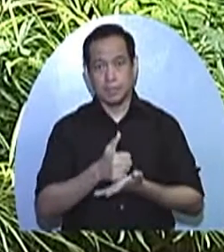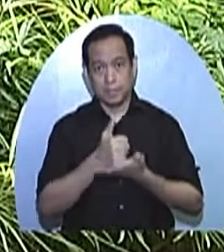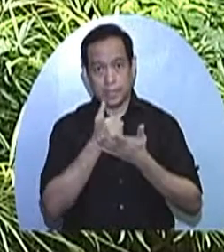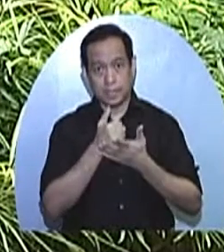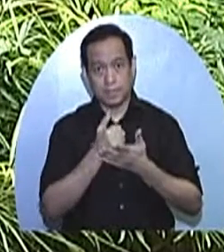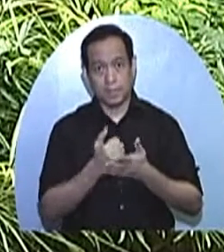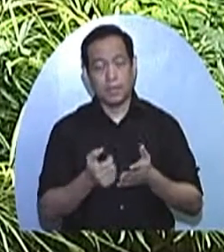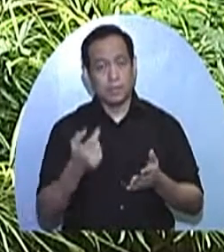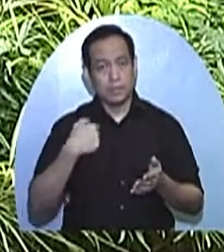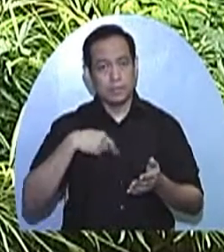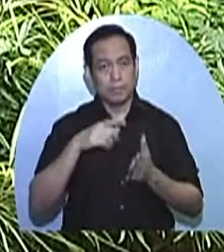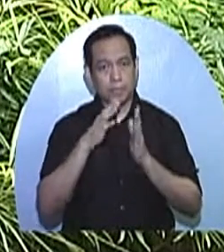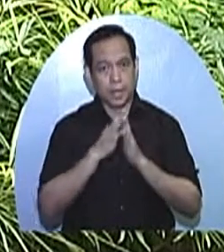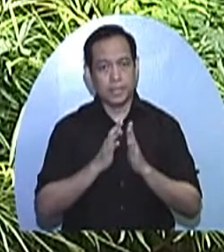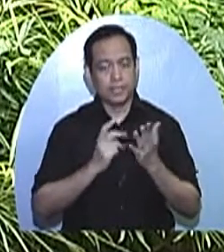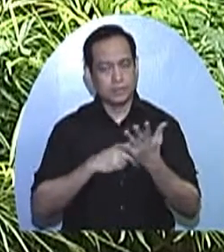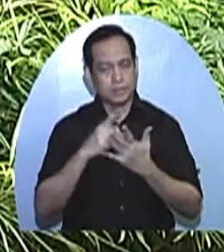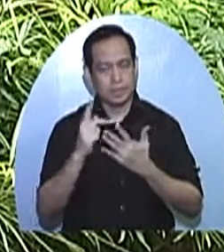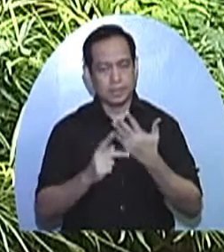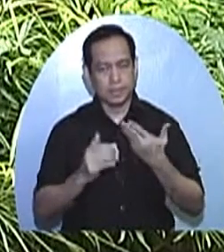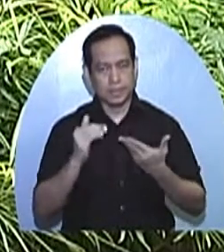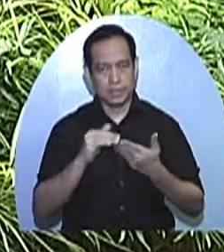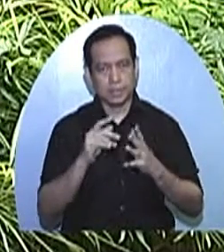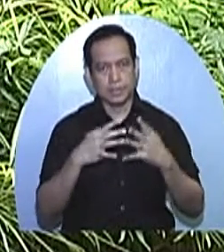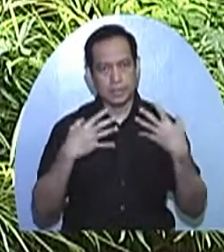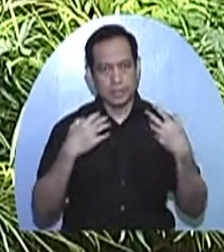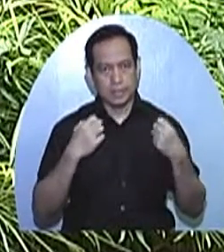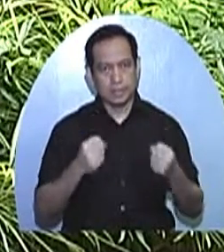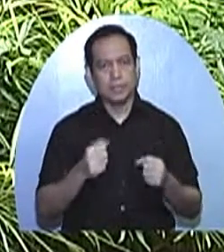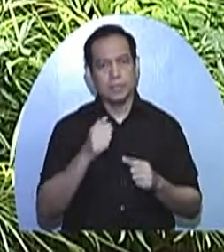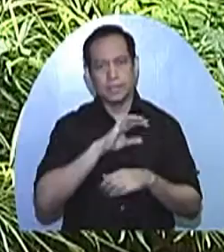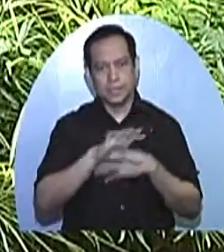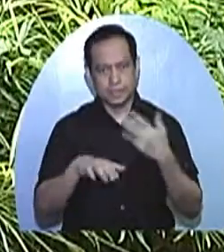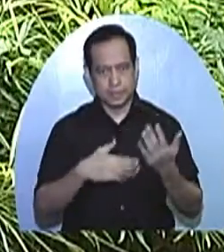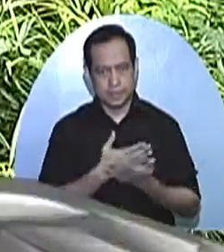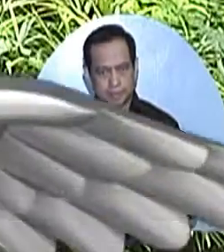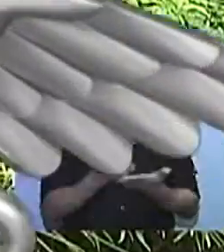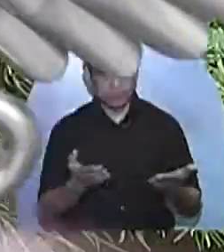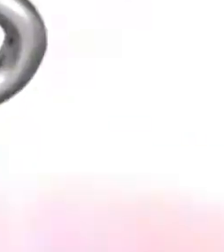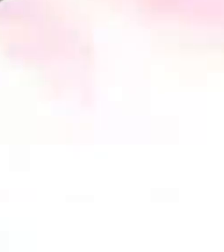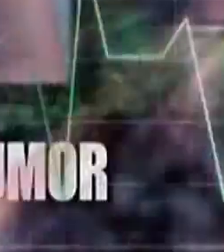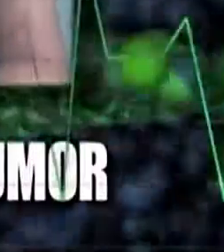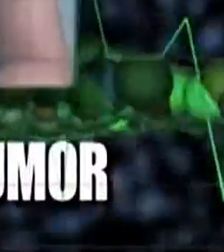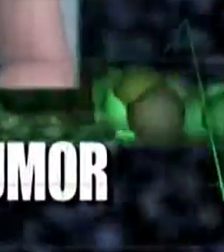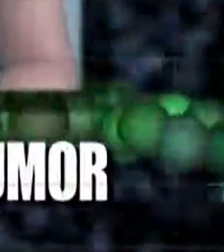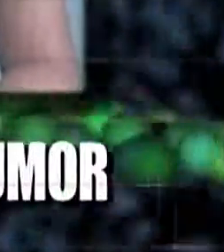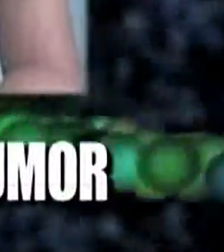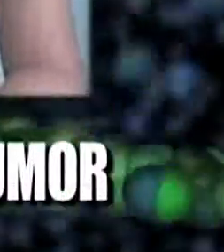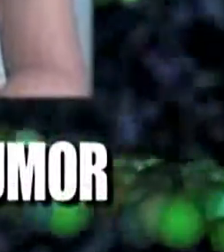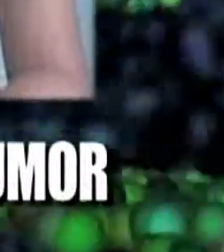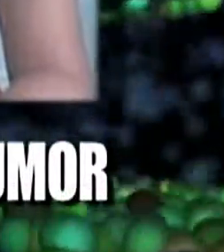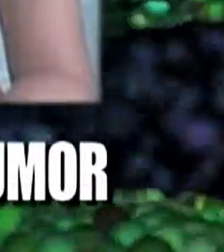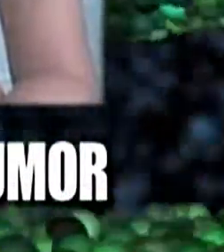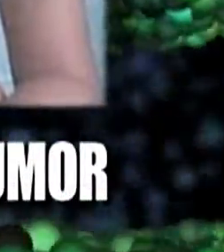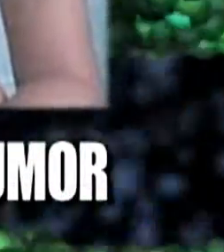kanilang tulong. Dalangin po ng aming programa ang kagalingan ng bawat isa.